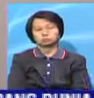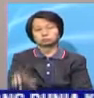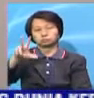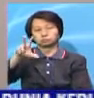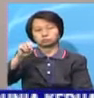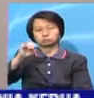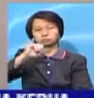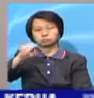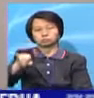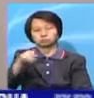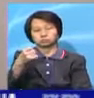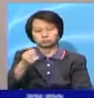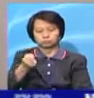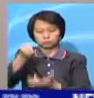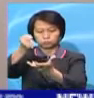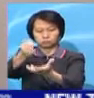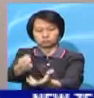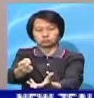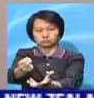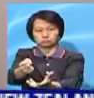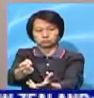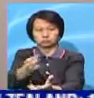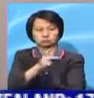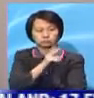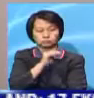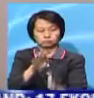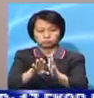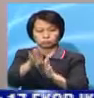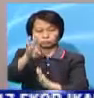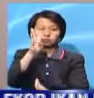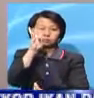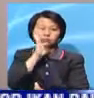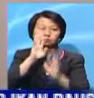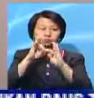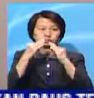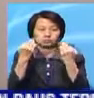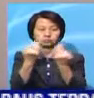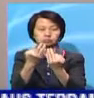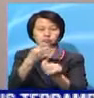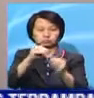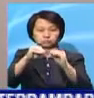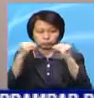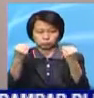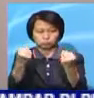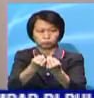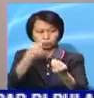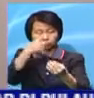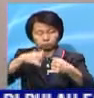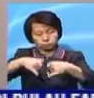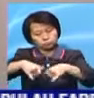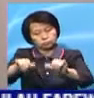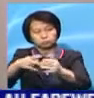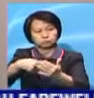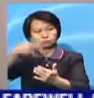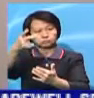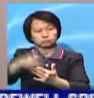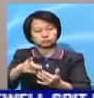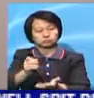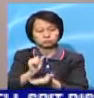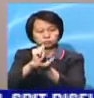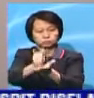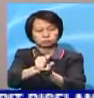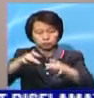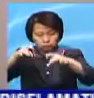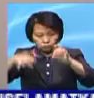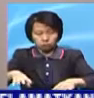30 juta ringgit peruntukan disalur kepada Kementerian Pembangunan Wanita, Keluarga dan Masyarakat untuk meneruskan program subsidi